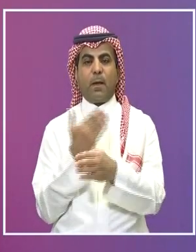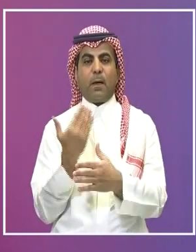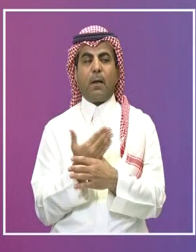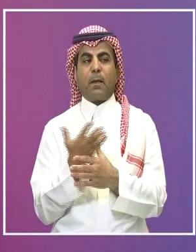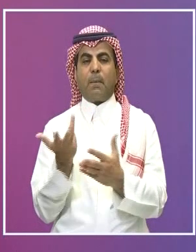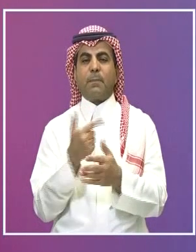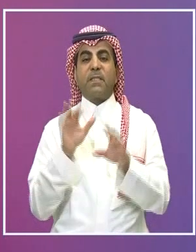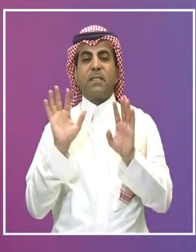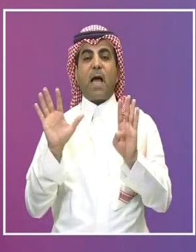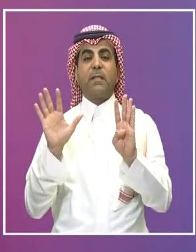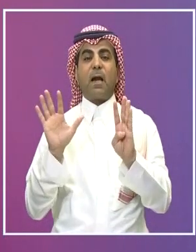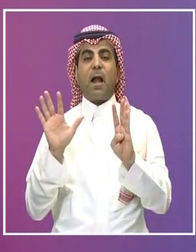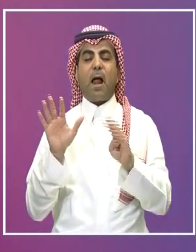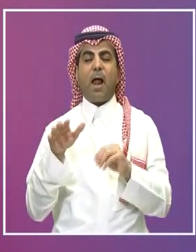من